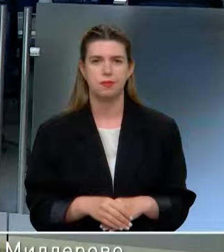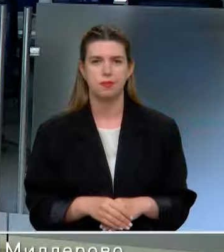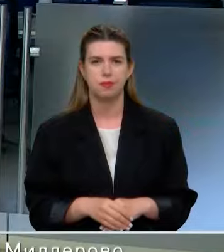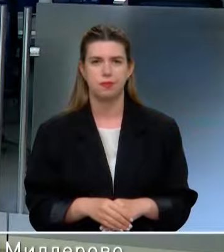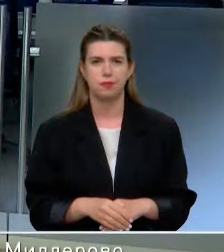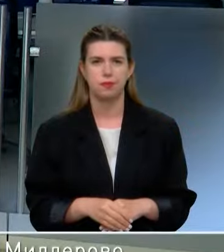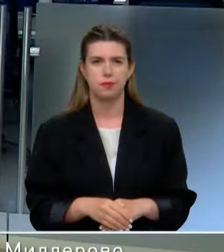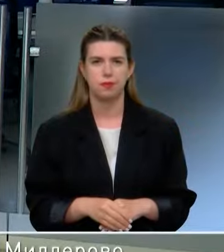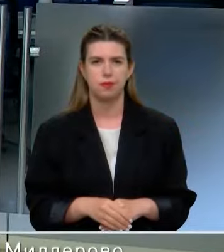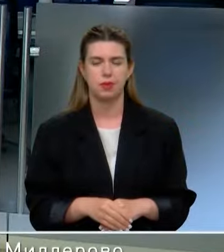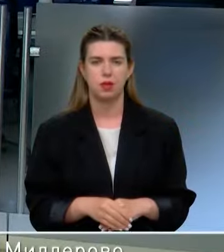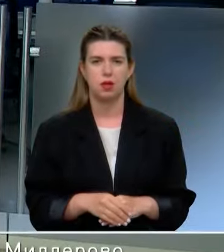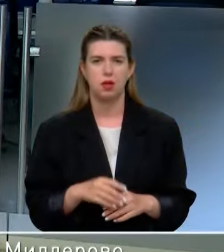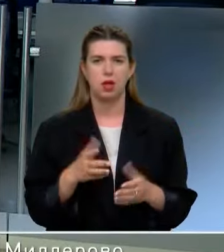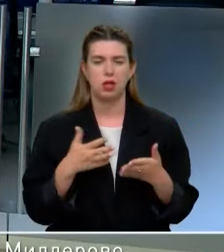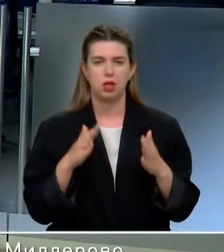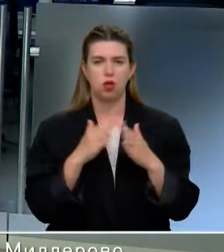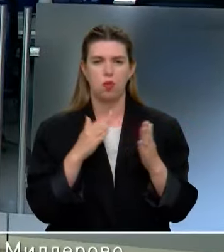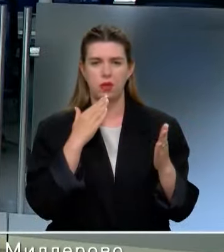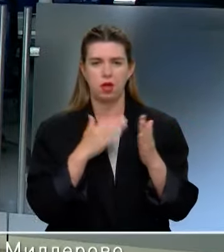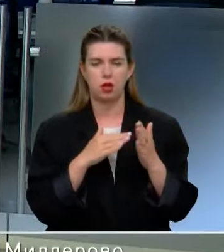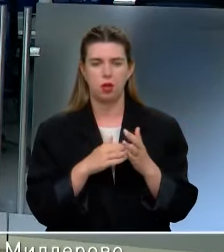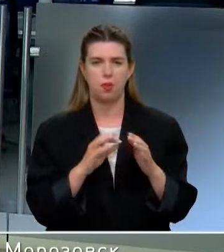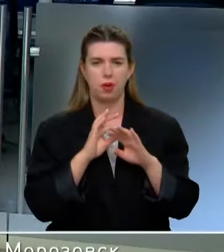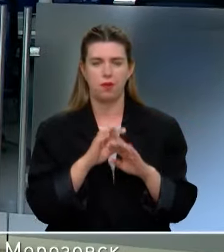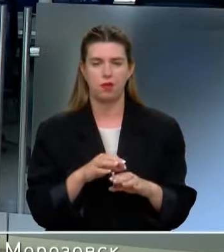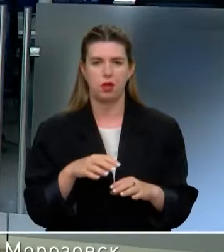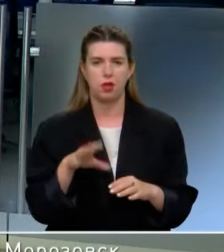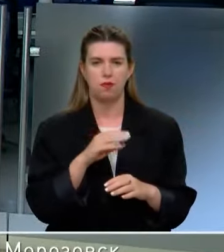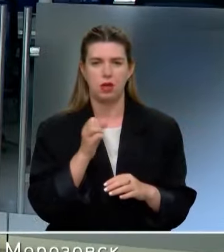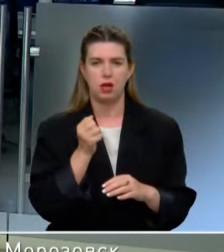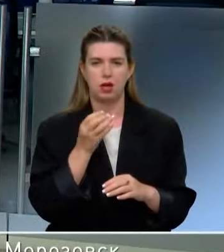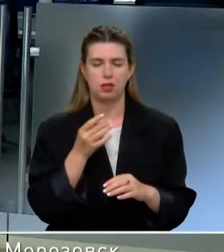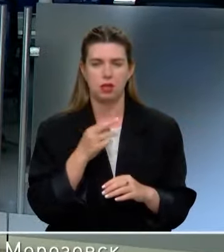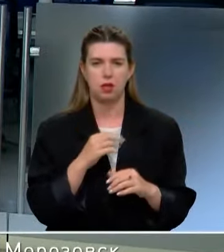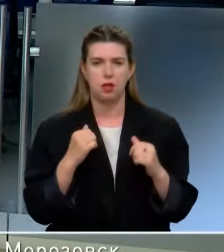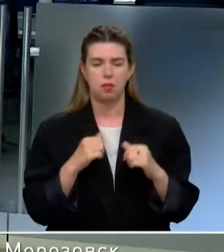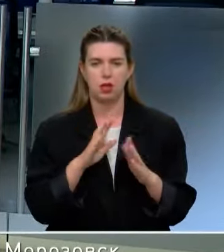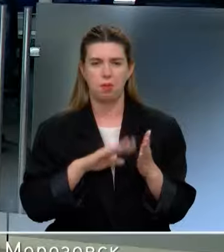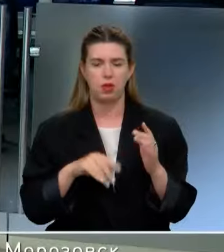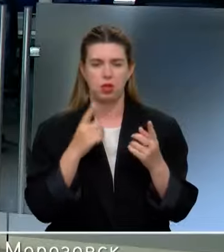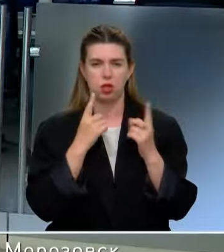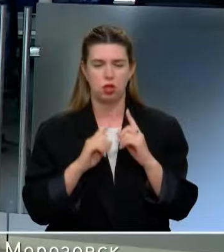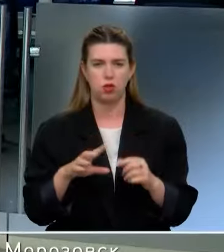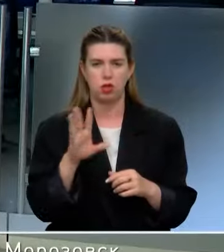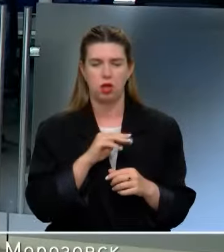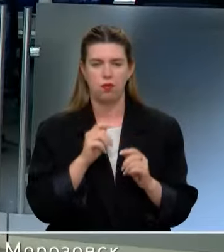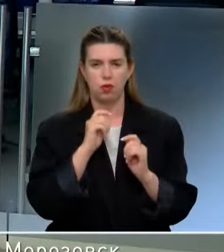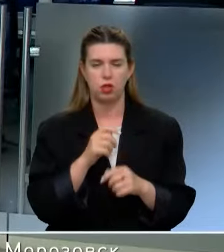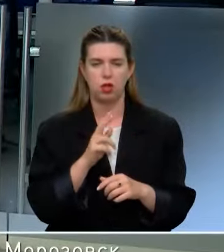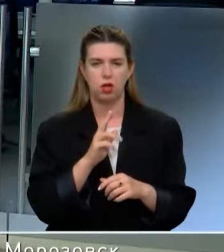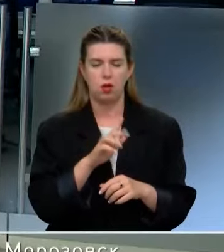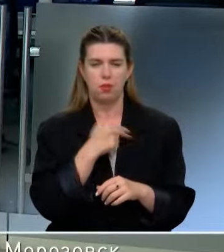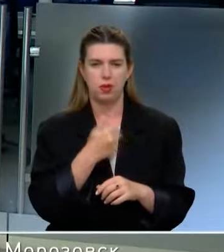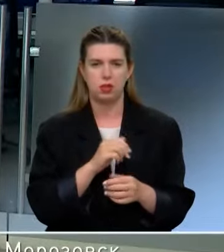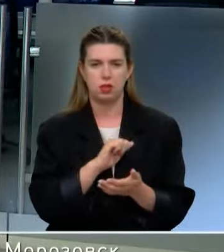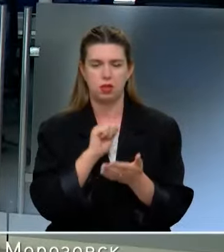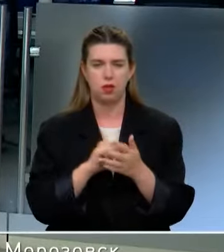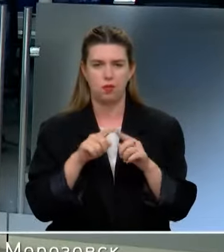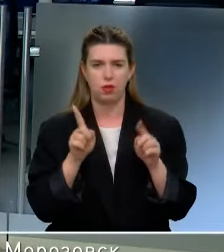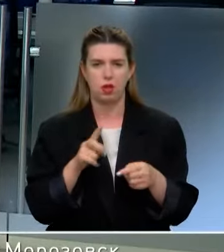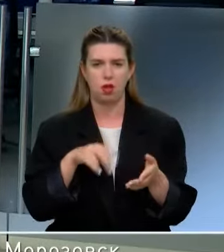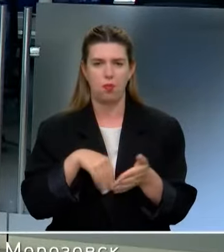маргаритово в родильном доме Таганрога прошла благотворительная акция мир без слёз меценаты вручили медучреждения сертификат